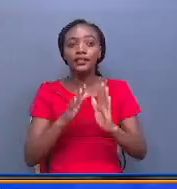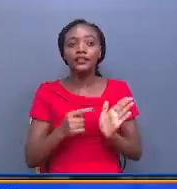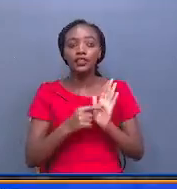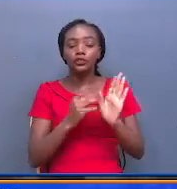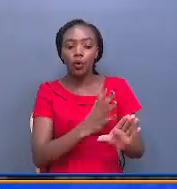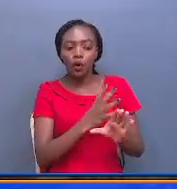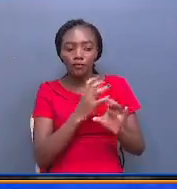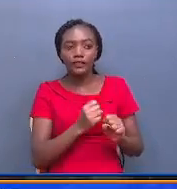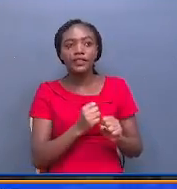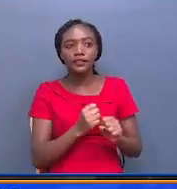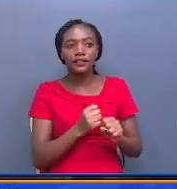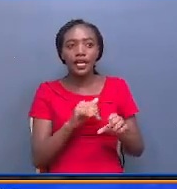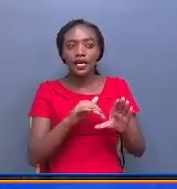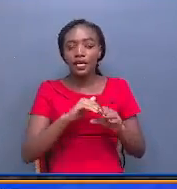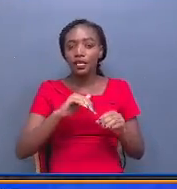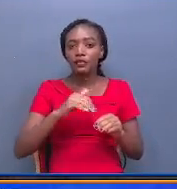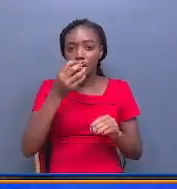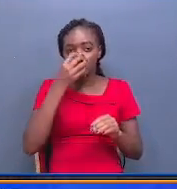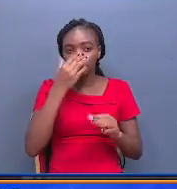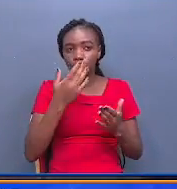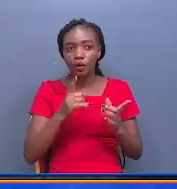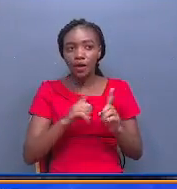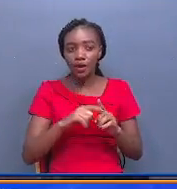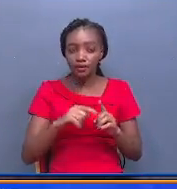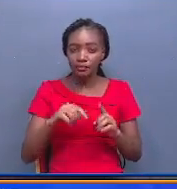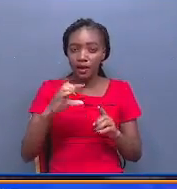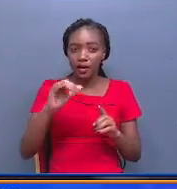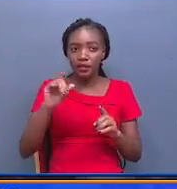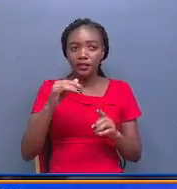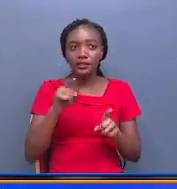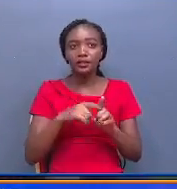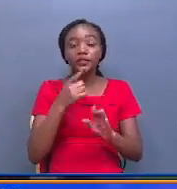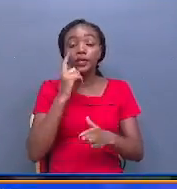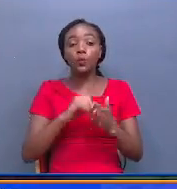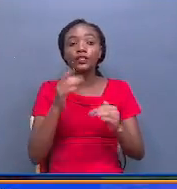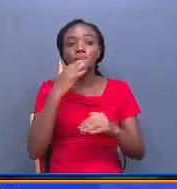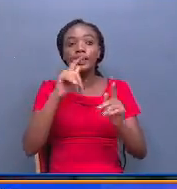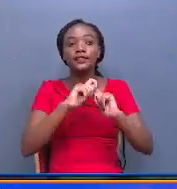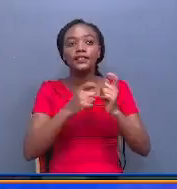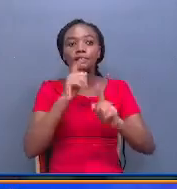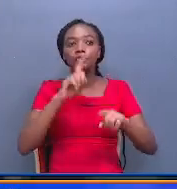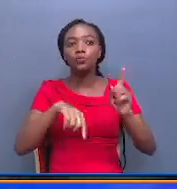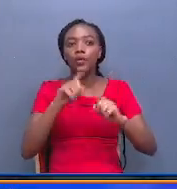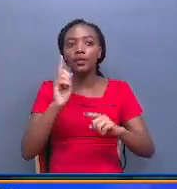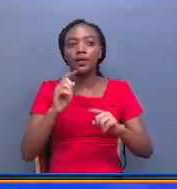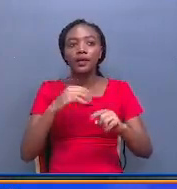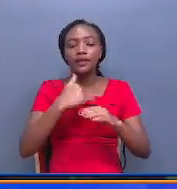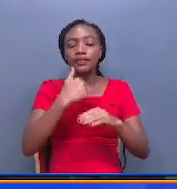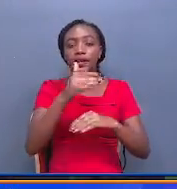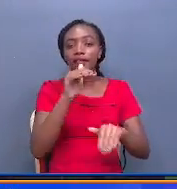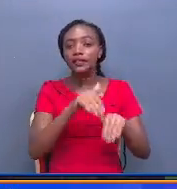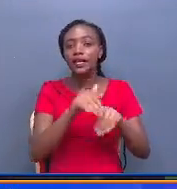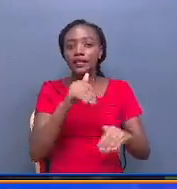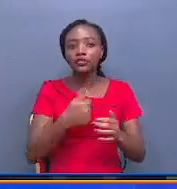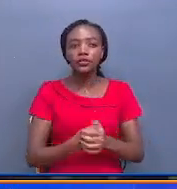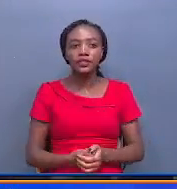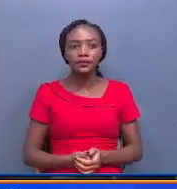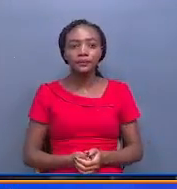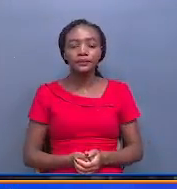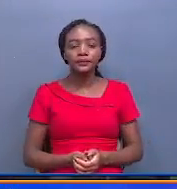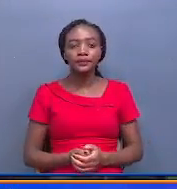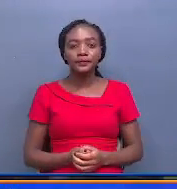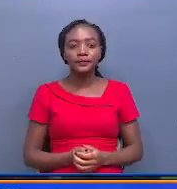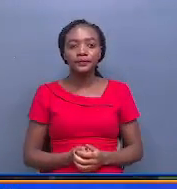the Ruto Gachagua ticket, saying it is the best team to beat the Azimio La Umoja One Kenya party in the next polls. His